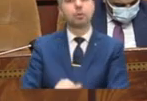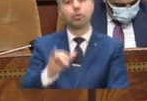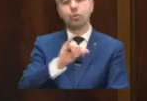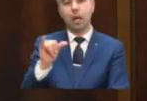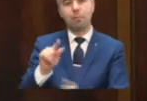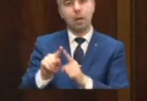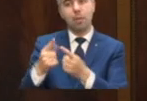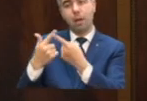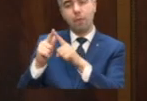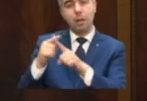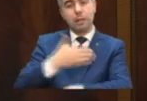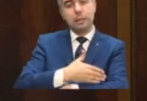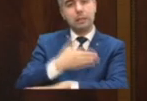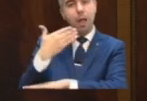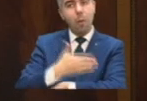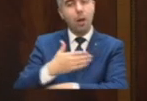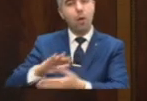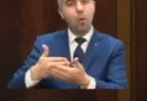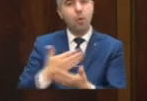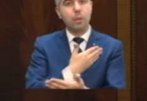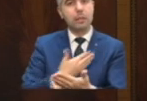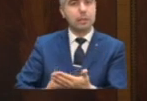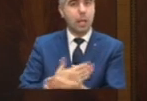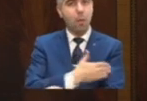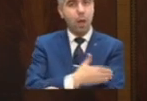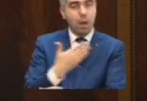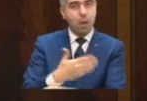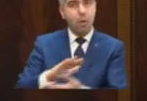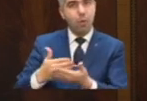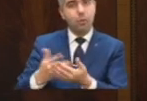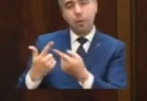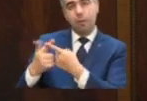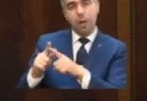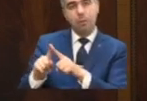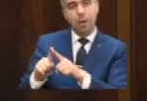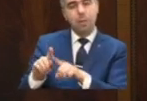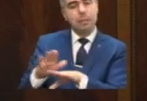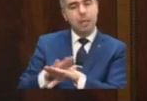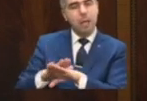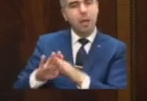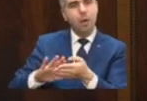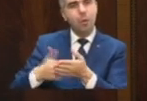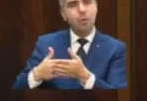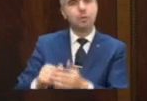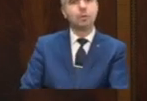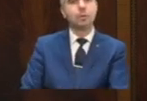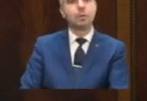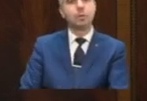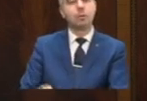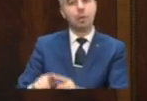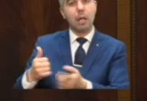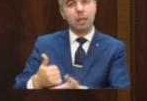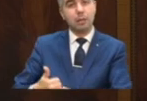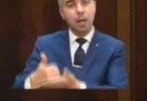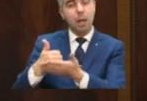من الحواجز الجمركية. راكم شفتوا شنو وقع البوليستير اللي مع الأسف تم التسييس ديالو وفوت علينا الفرصة، باش ندعموا